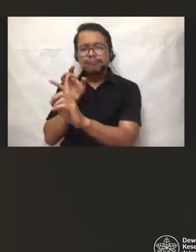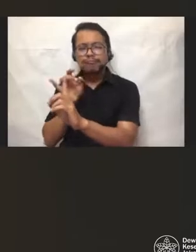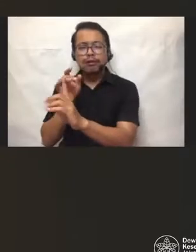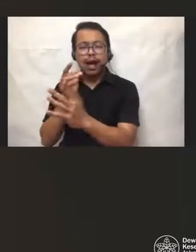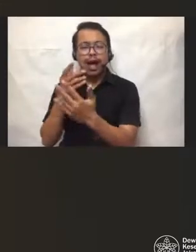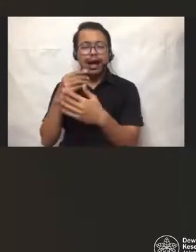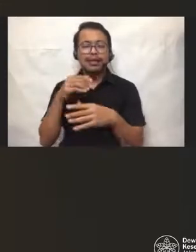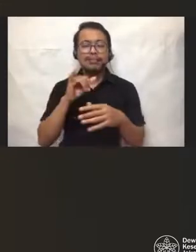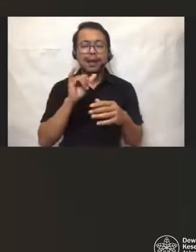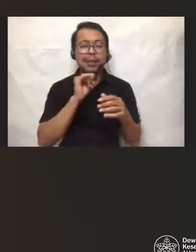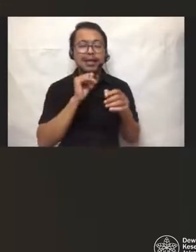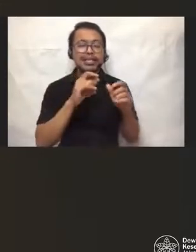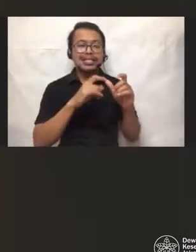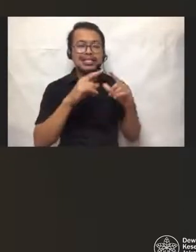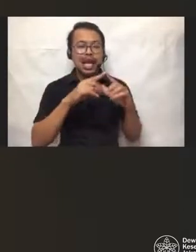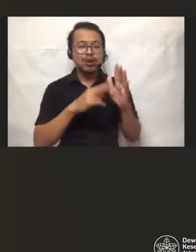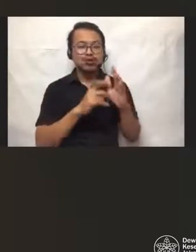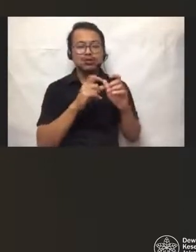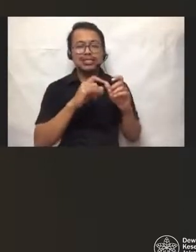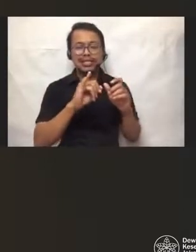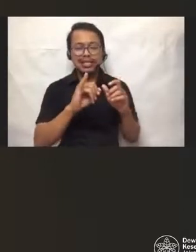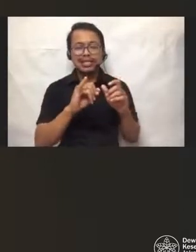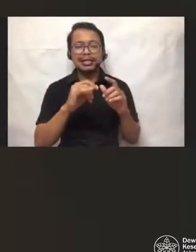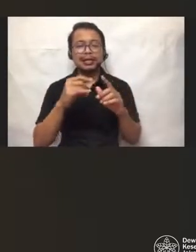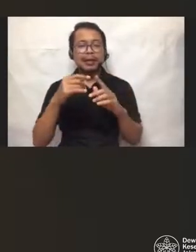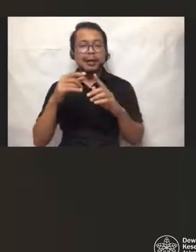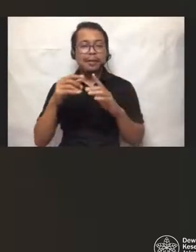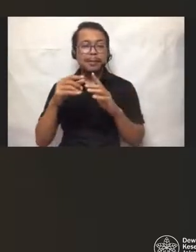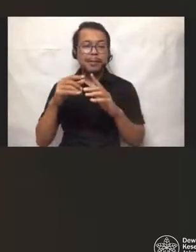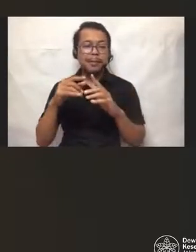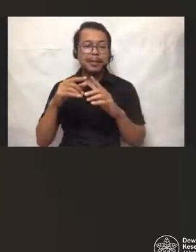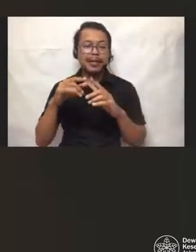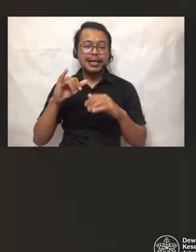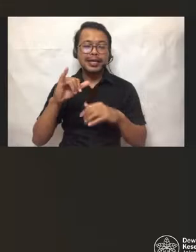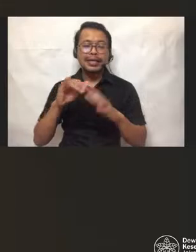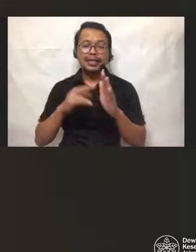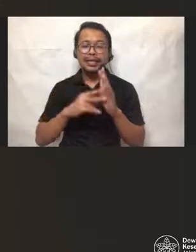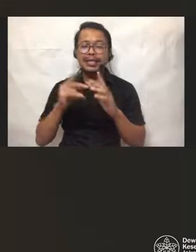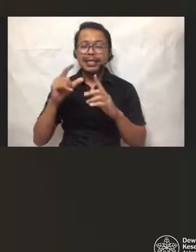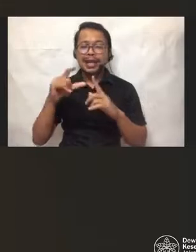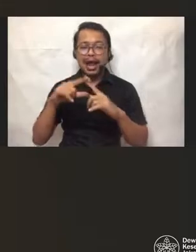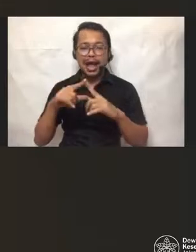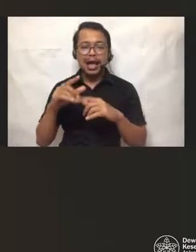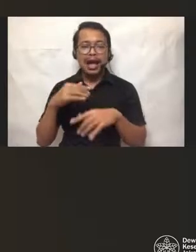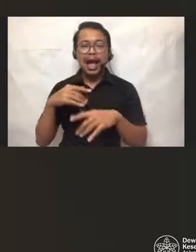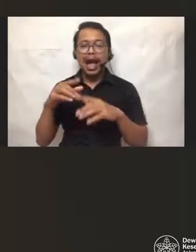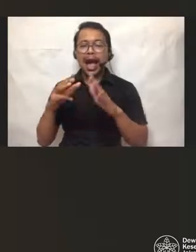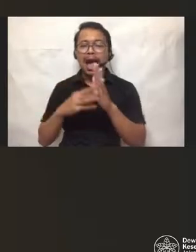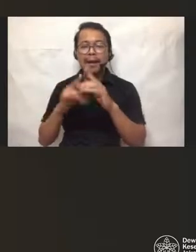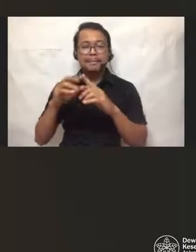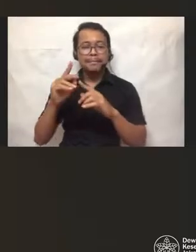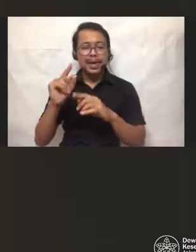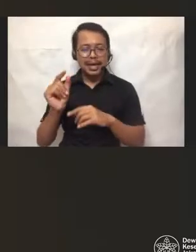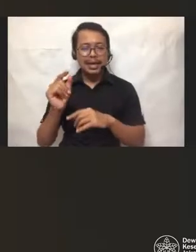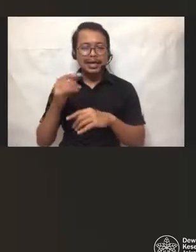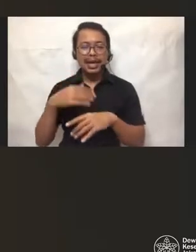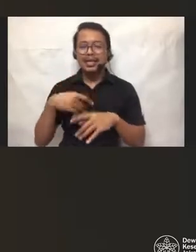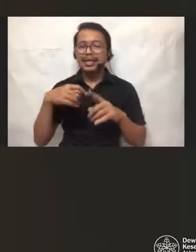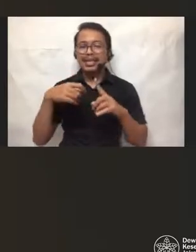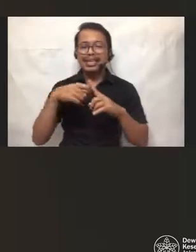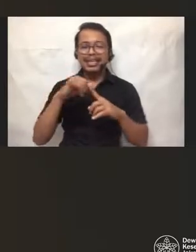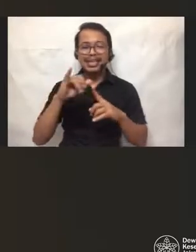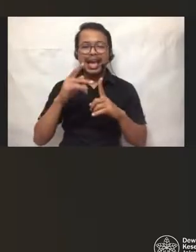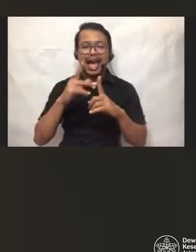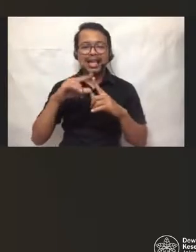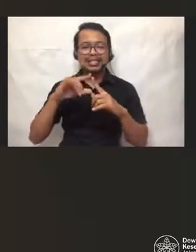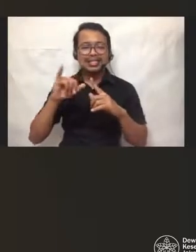Poerbatjaraka, Sutomo, Cindarguni, Adi Negoro, M. Amir, dan Ki Hajar Dewantara.